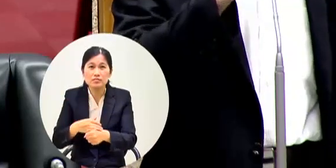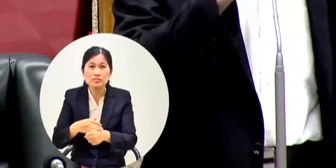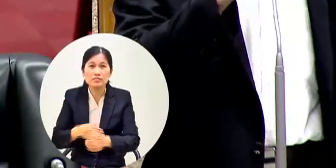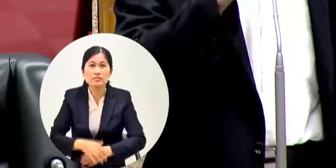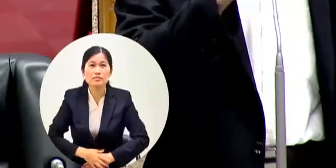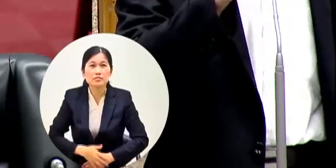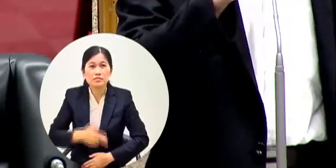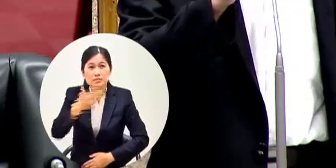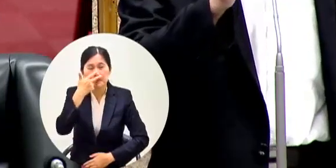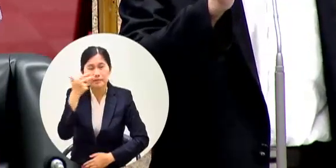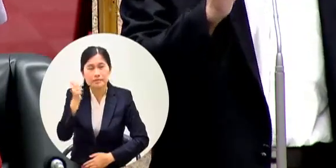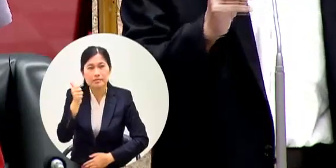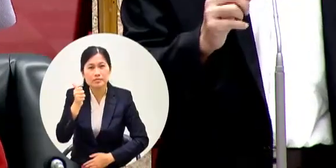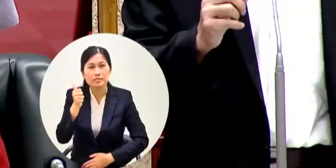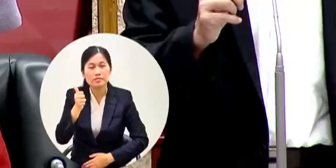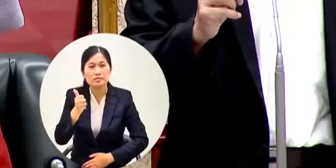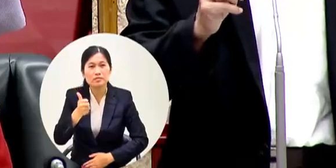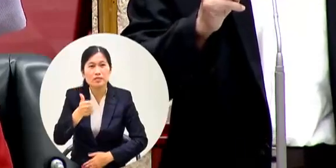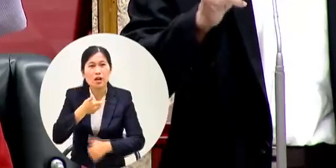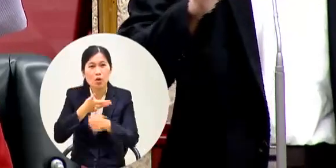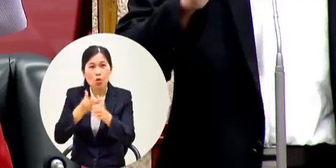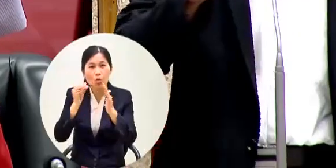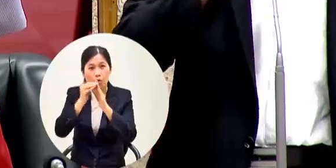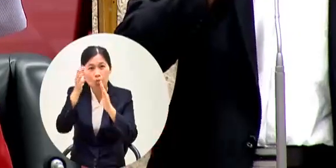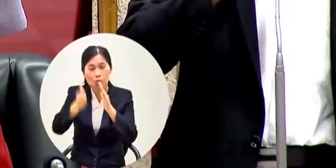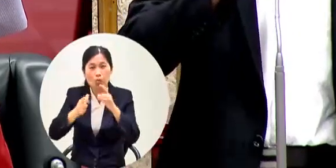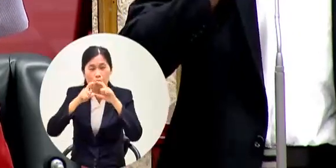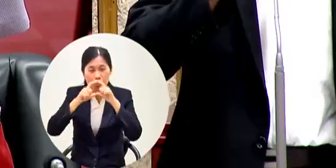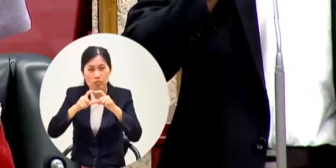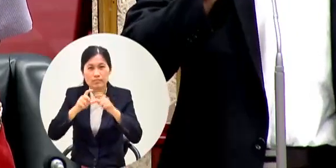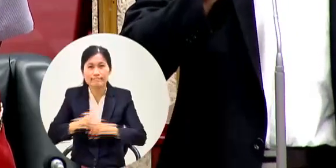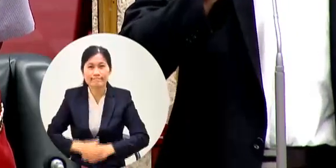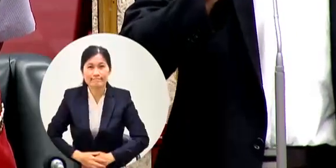向中央申请补助计划嘛，